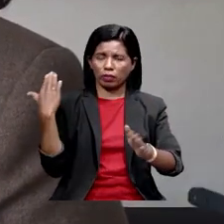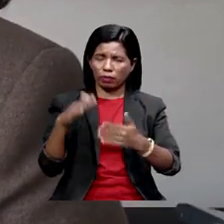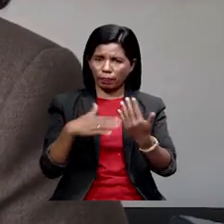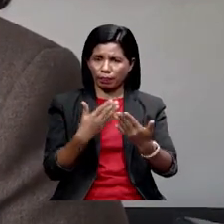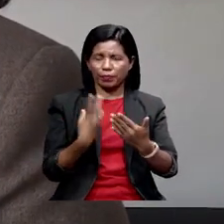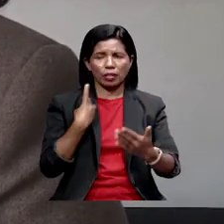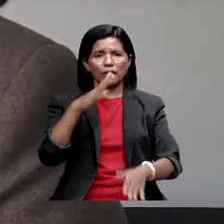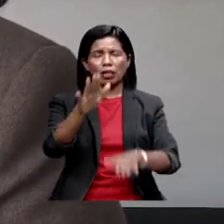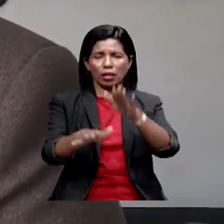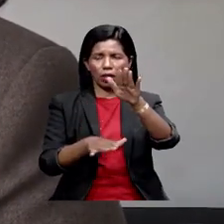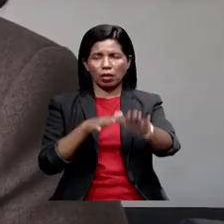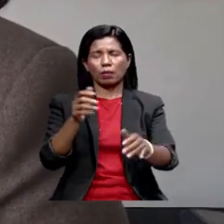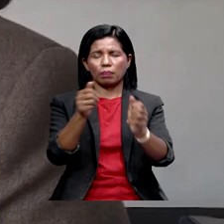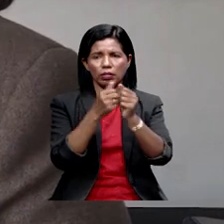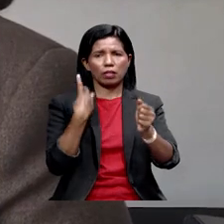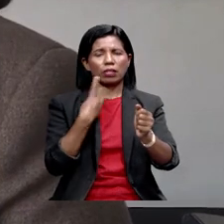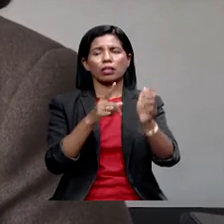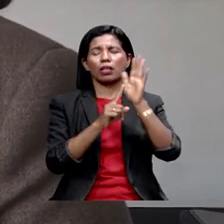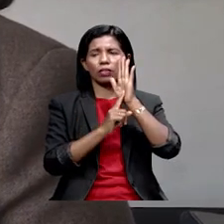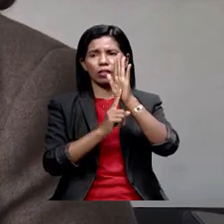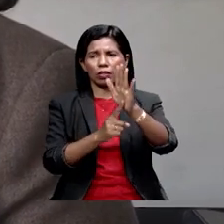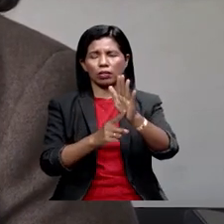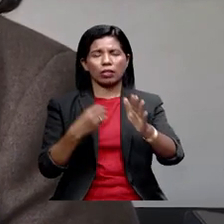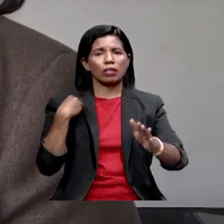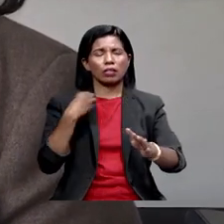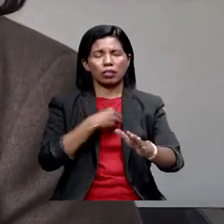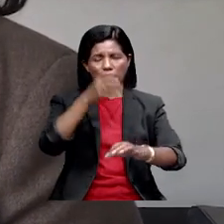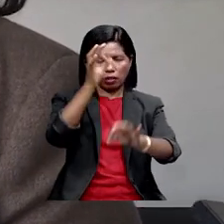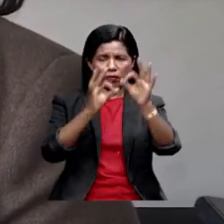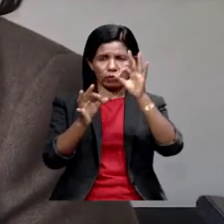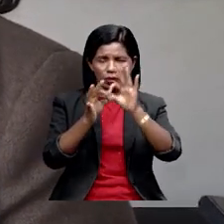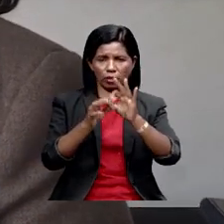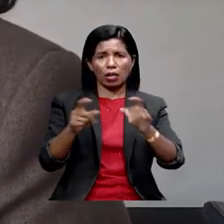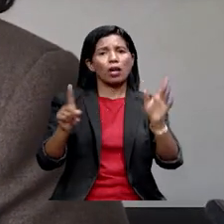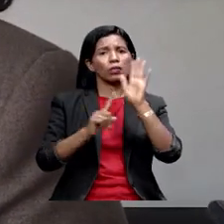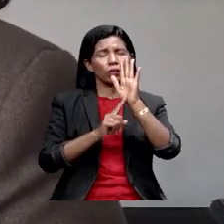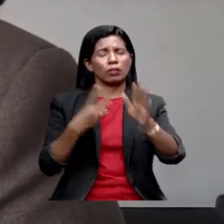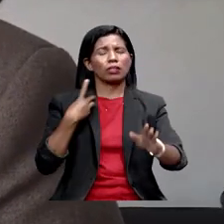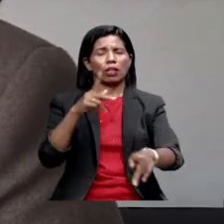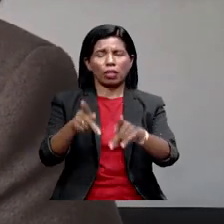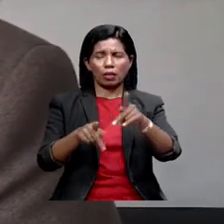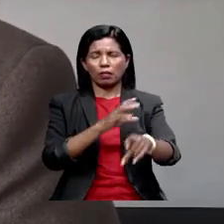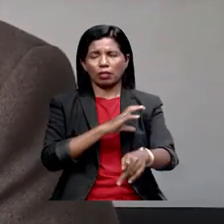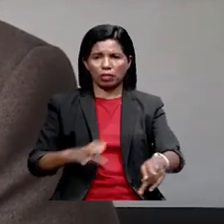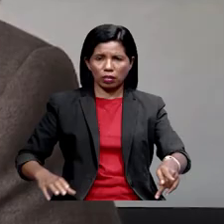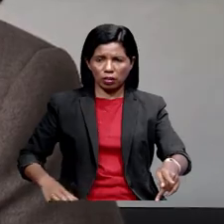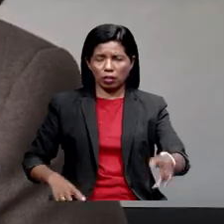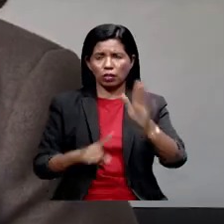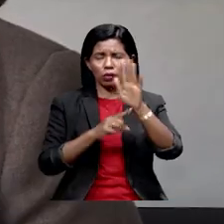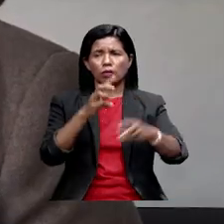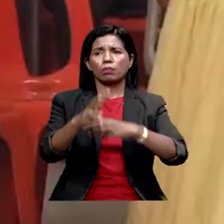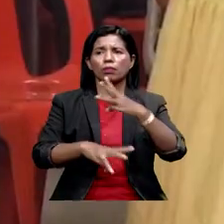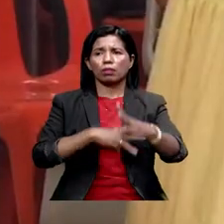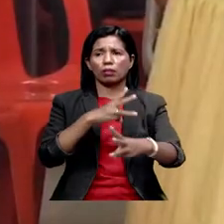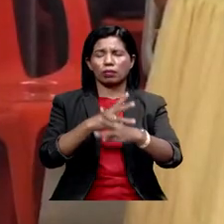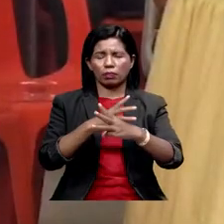lao ha mutuk ita hatudu ita ni fiar hatudu ita ema sarani. Iha tudo ba mundo kata timor ne